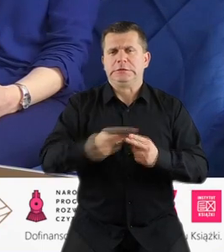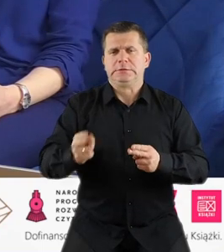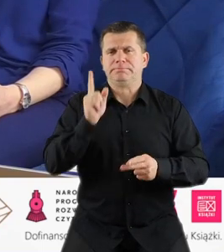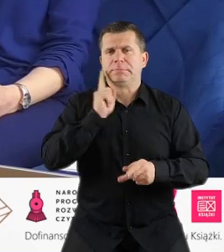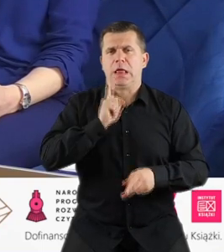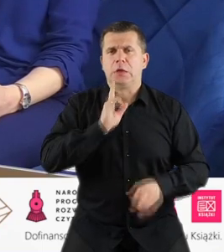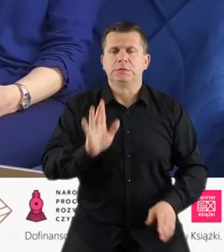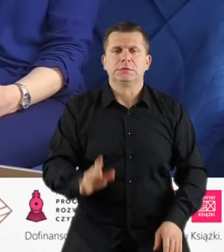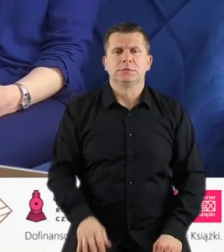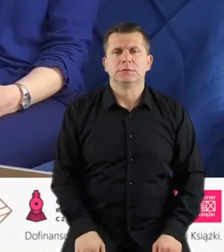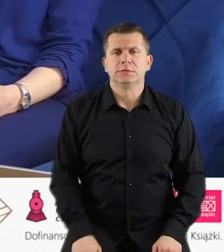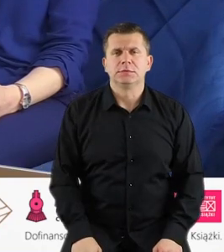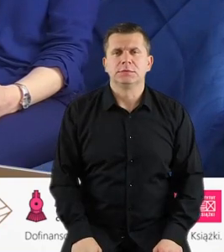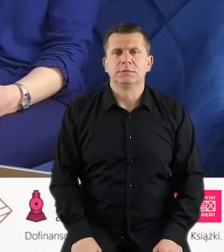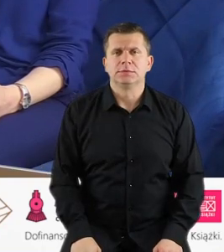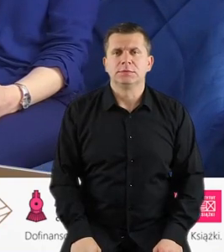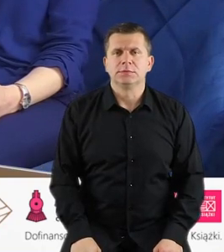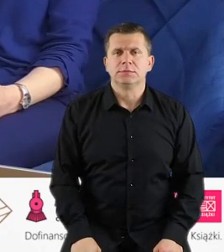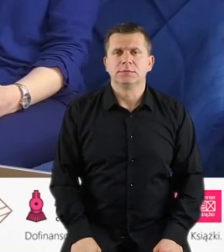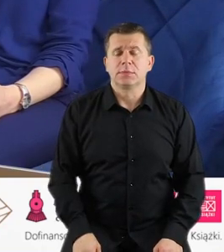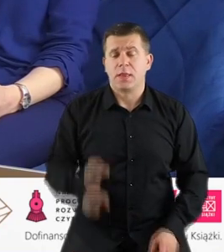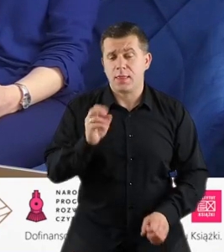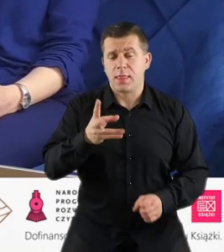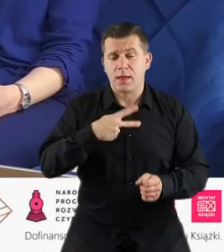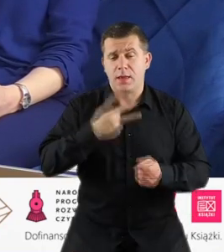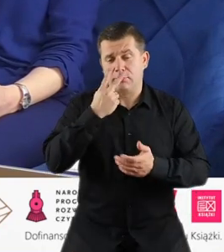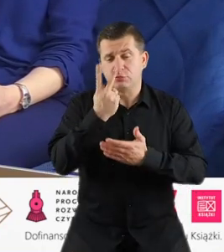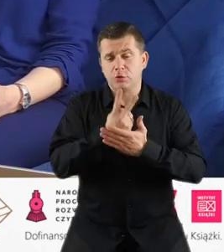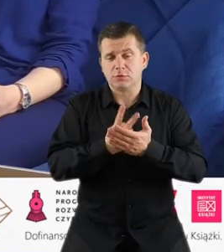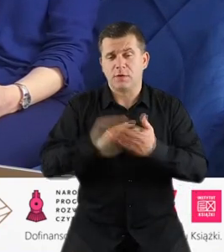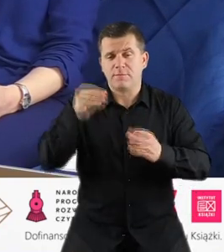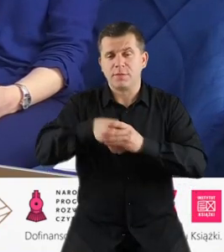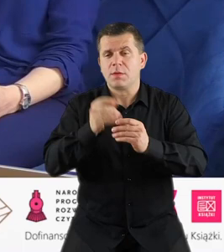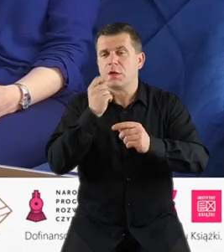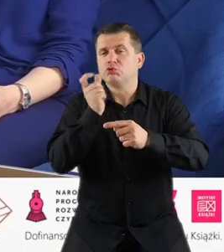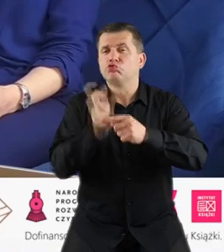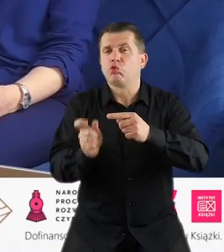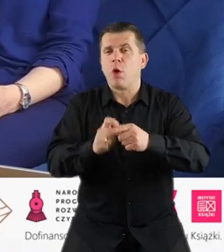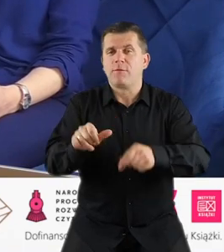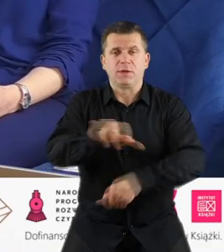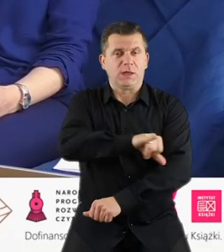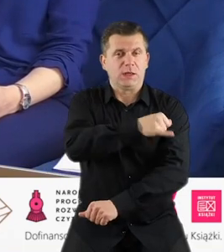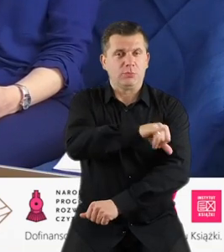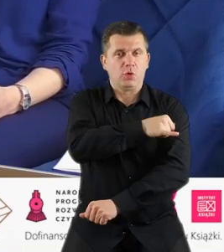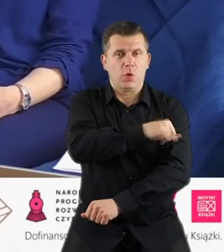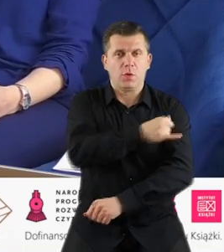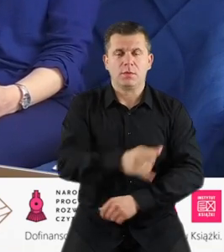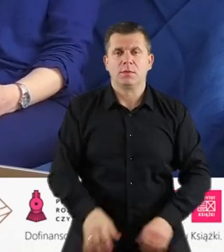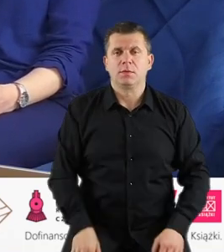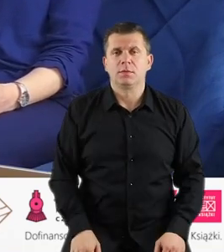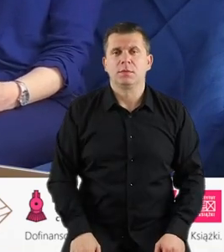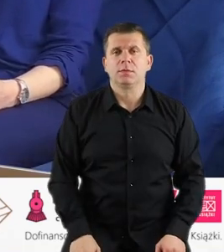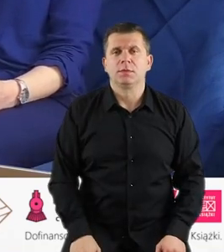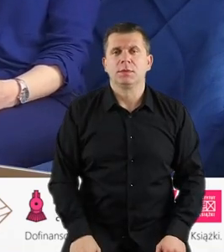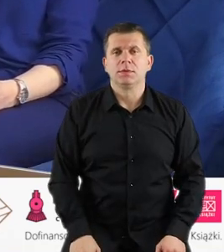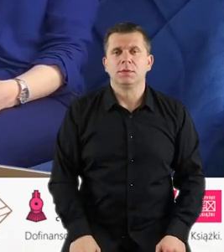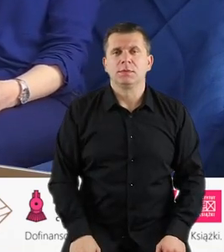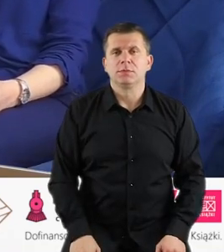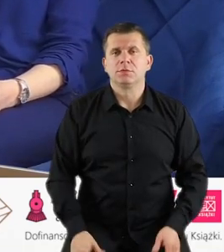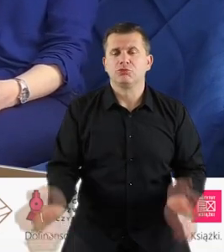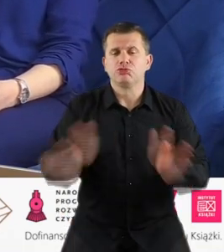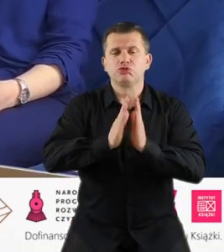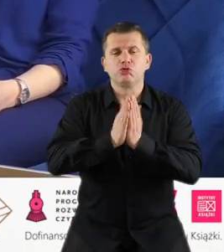tego, co androgeniczne. Tak przynajmniej przeczytam w słowniku imion Józefa